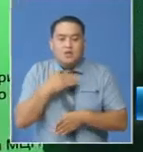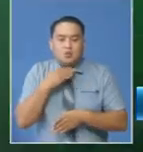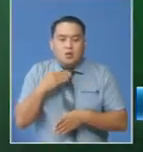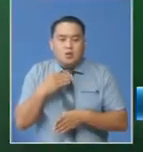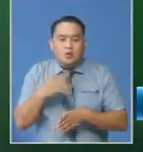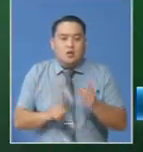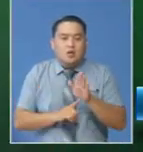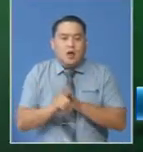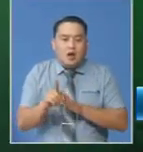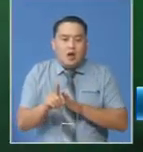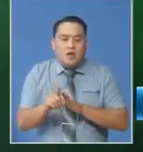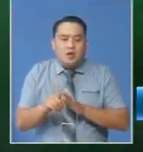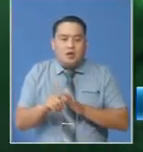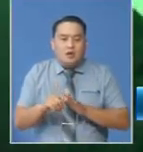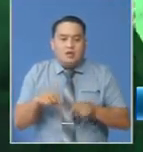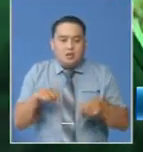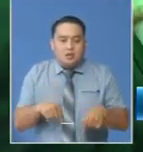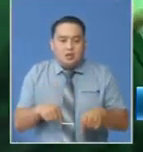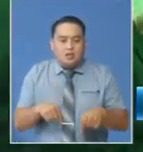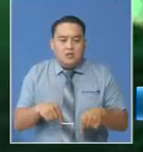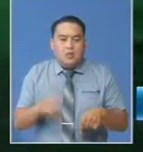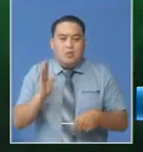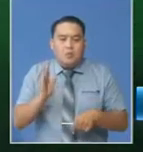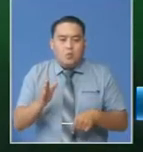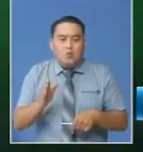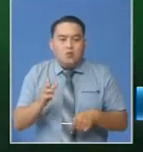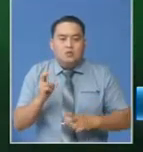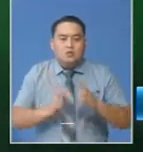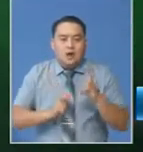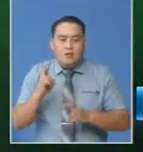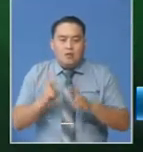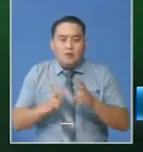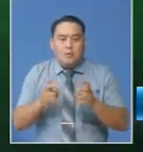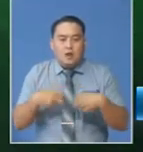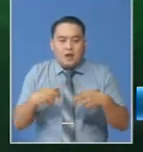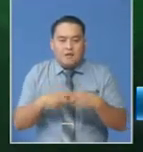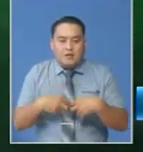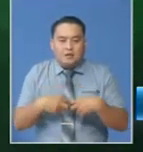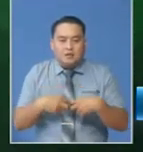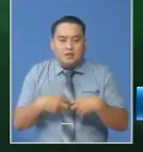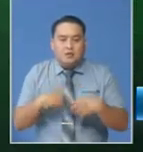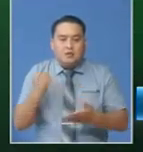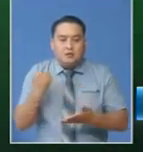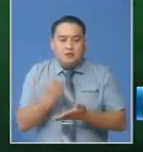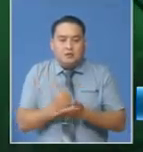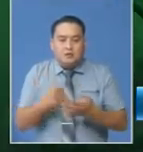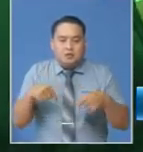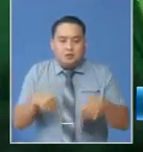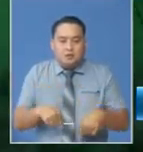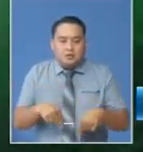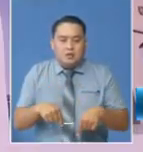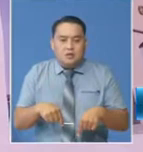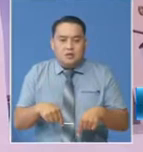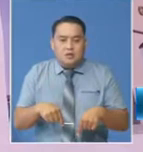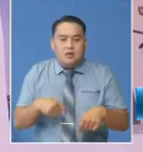заработает лаборатория именно на МЦПС. То есть будут не заводы проверяться и сертифицироваться китайцами, а здесь на партию товара.